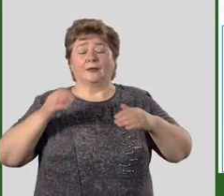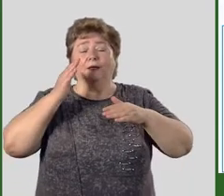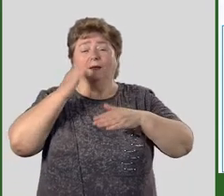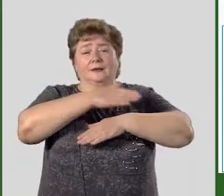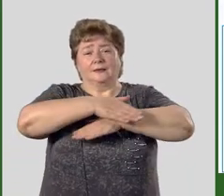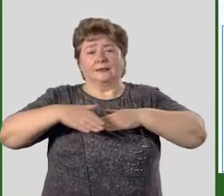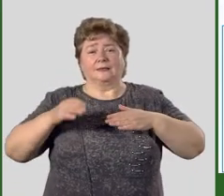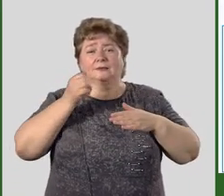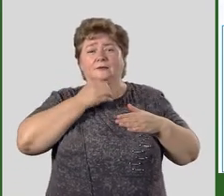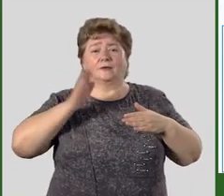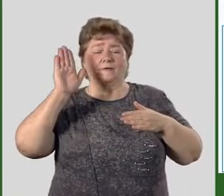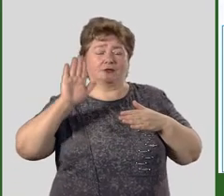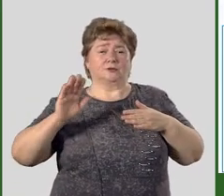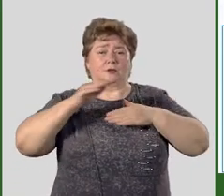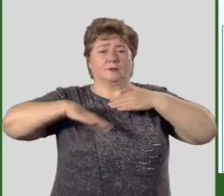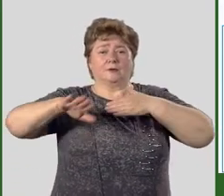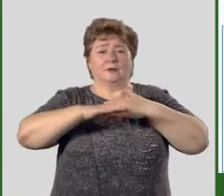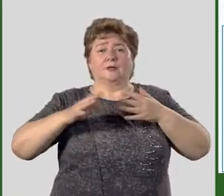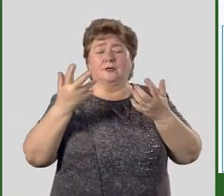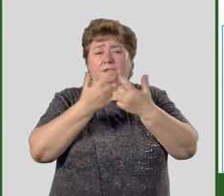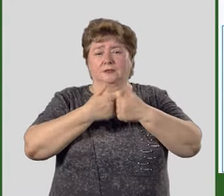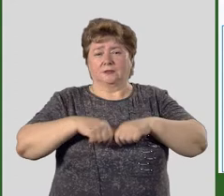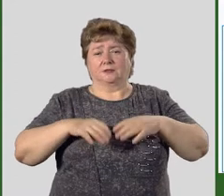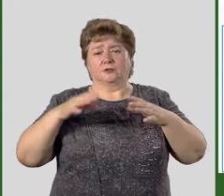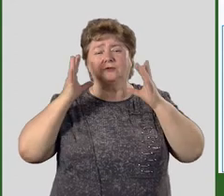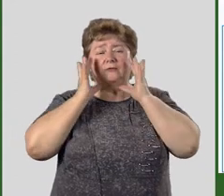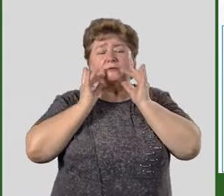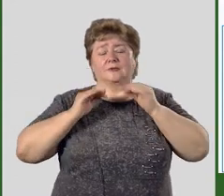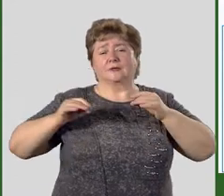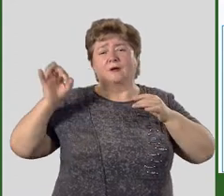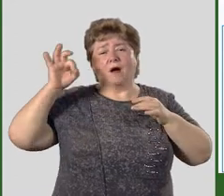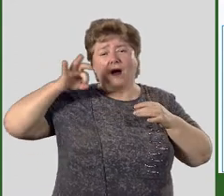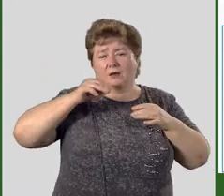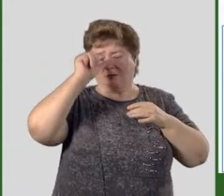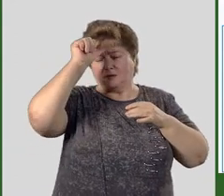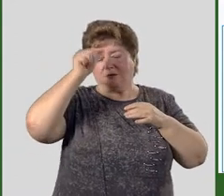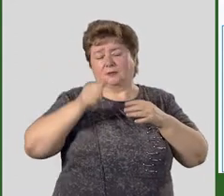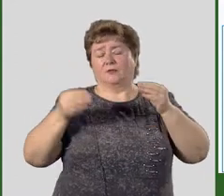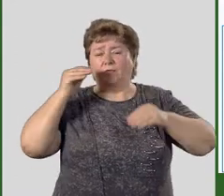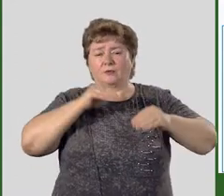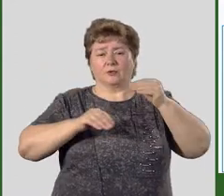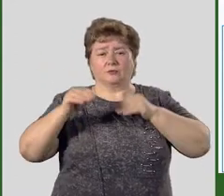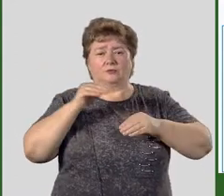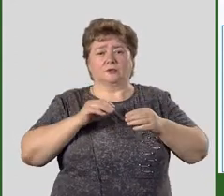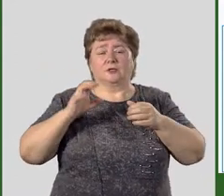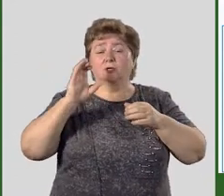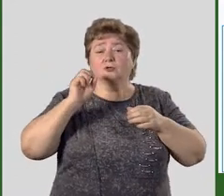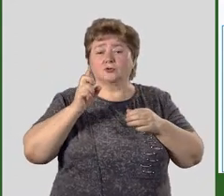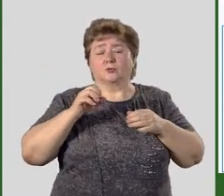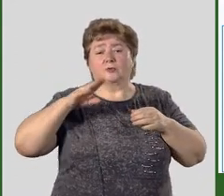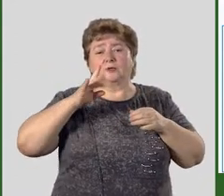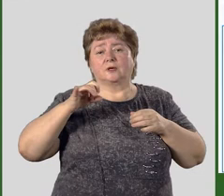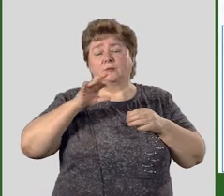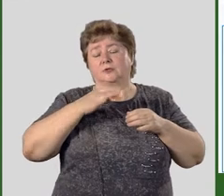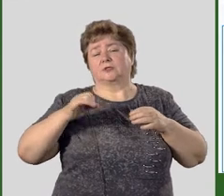крайнем юго-востоке материка за счет влажных воздушных масс Индийского океана формируется